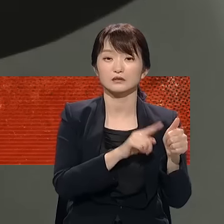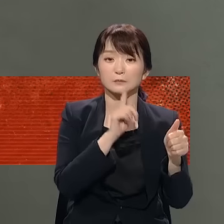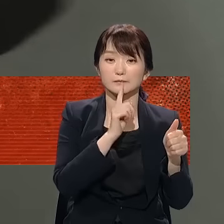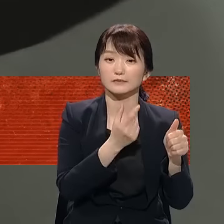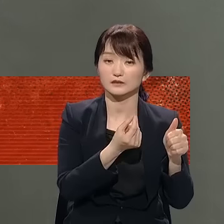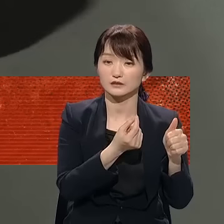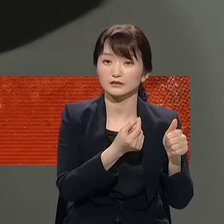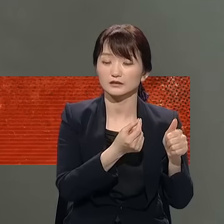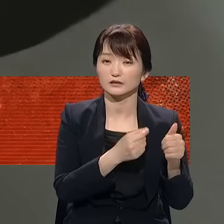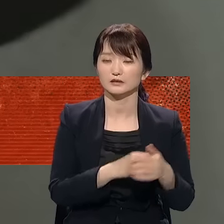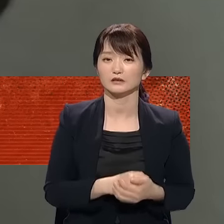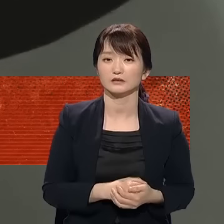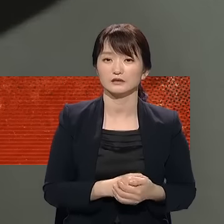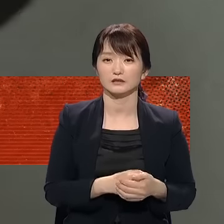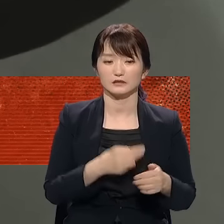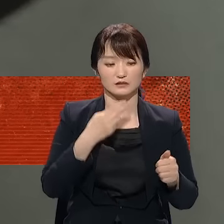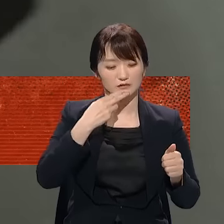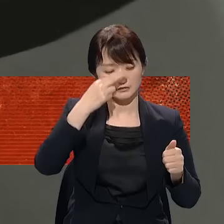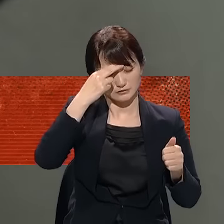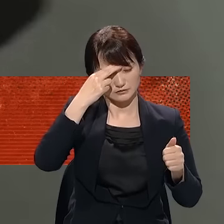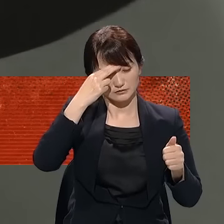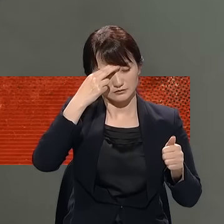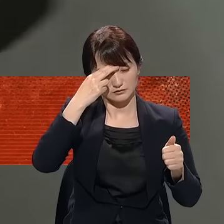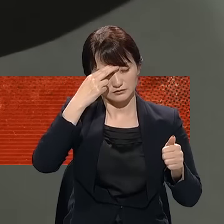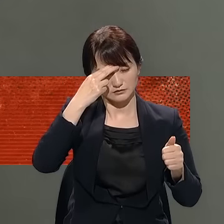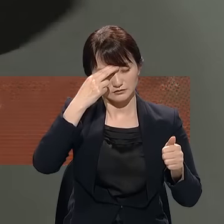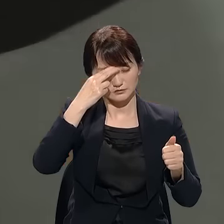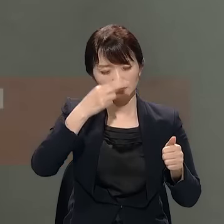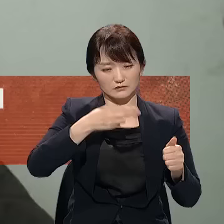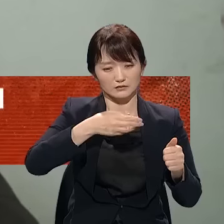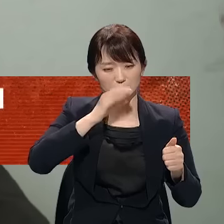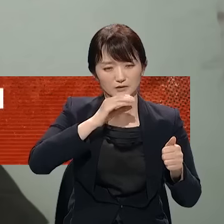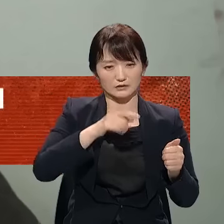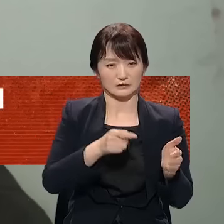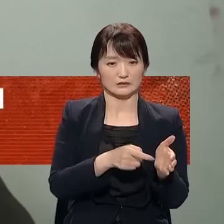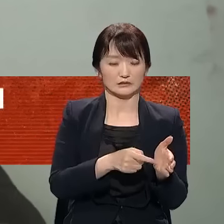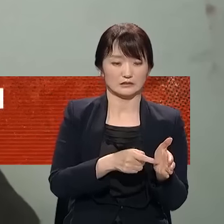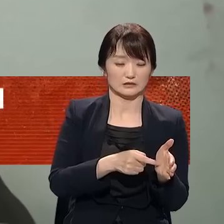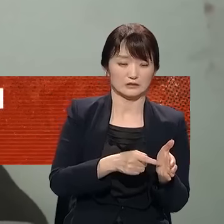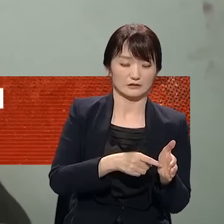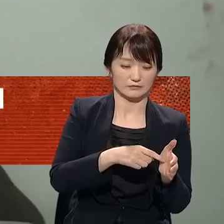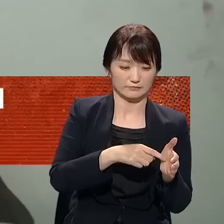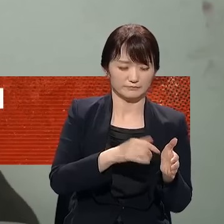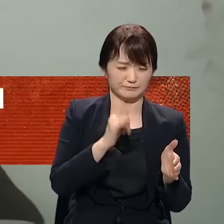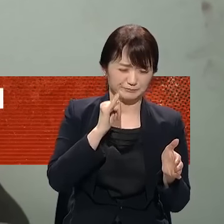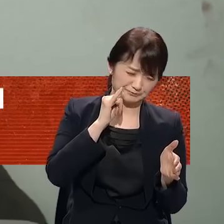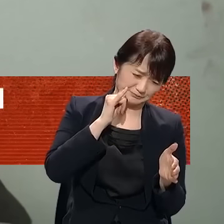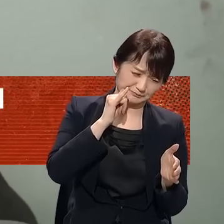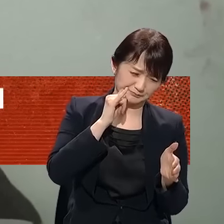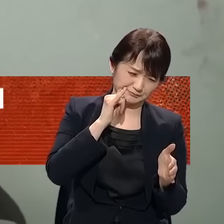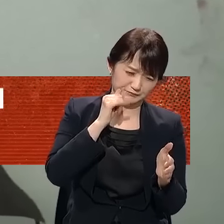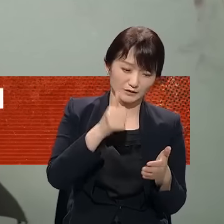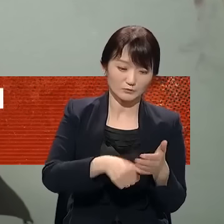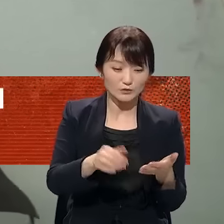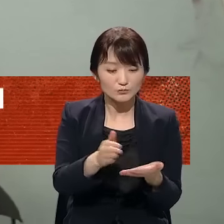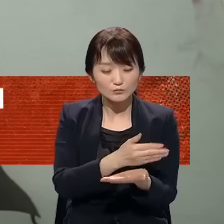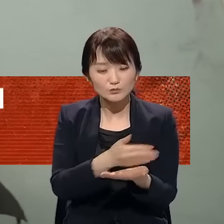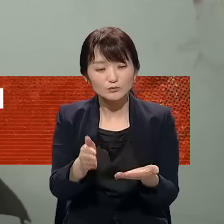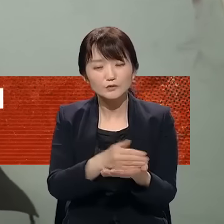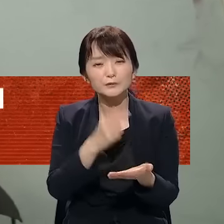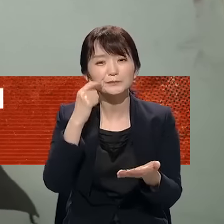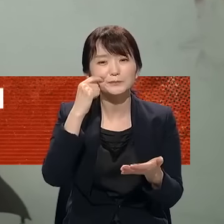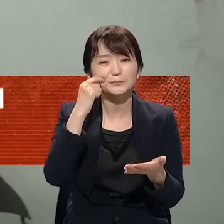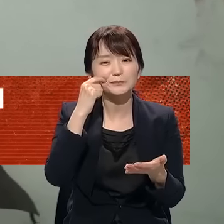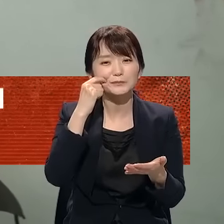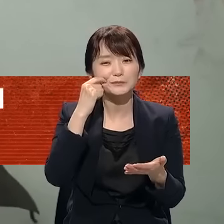당시에 급성 알코 중독 증세로 사물 변별할 능력 또 의사를 결정할 능력이 심심 미약 상태다 이게 또